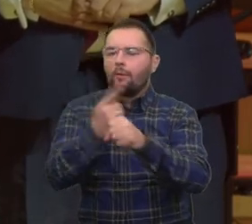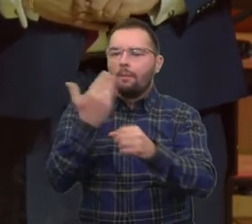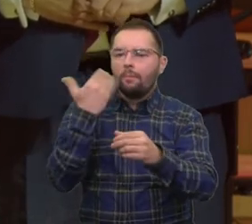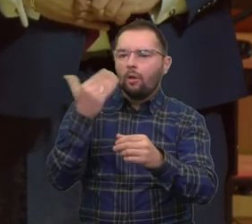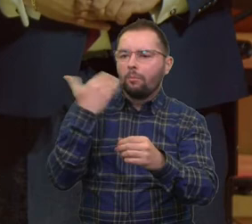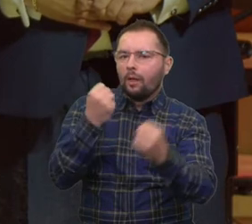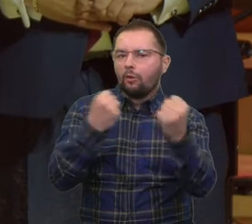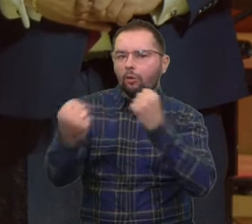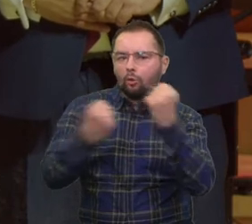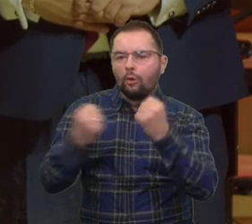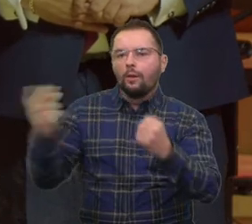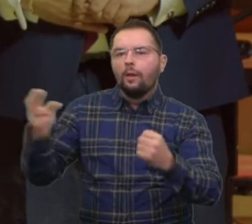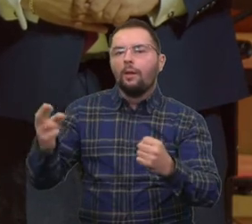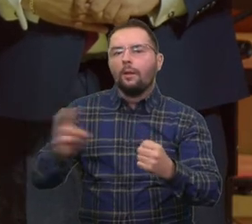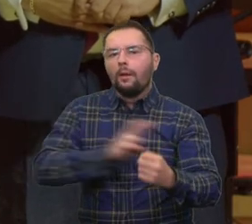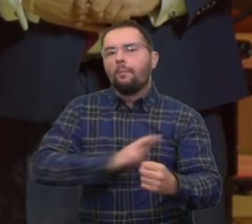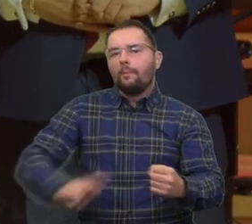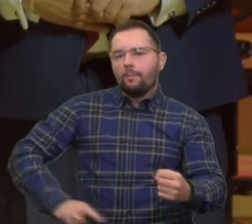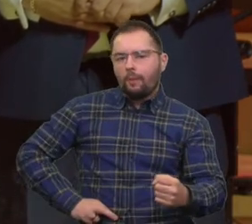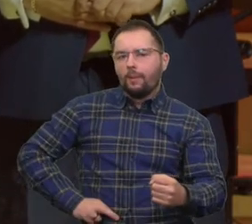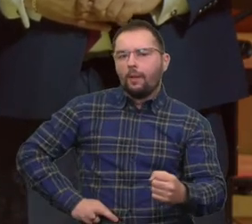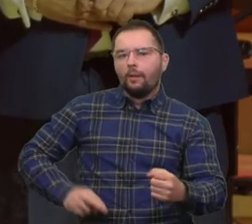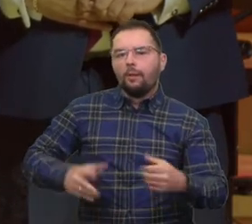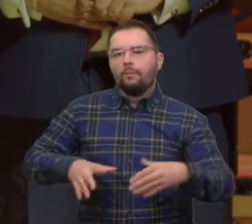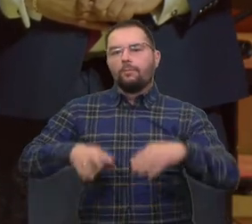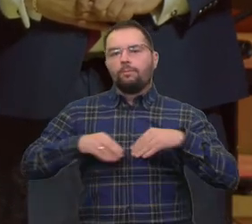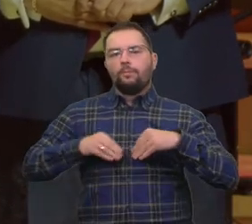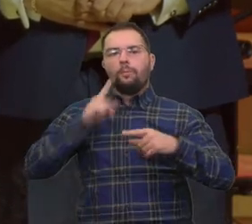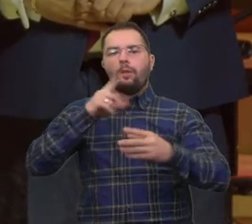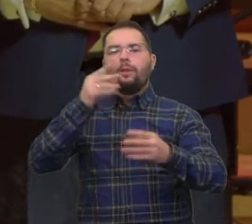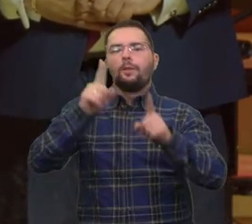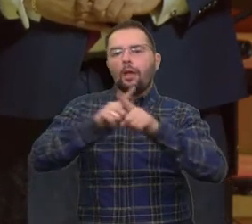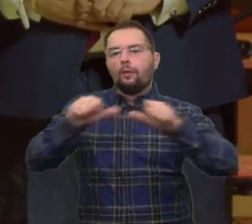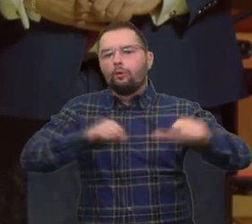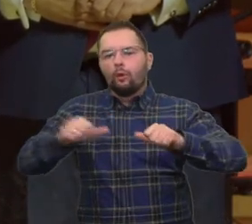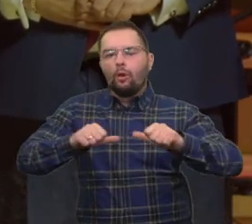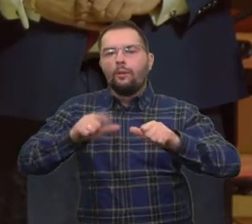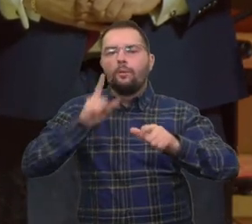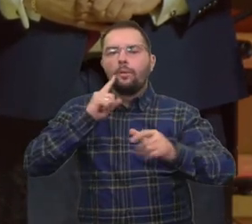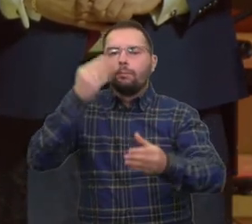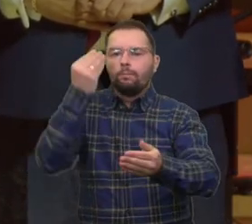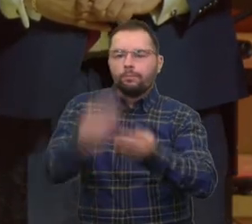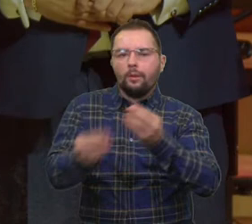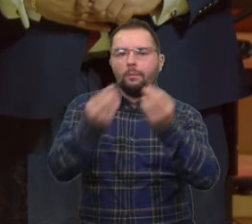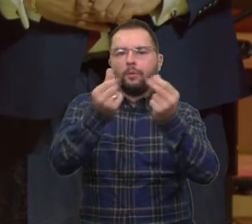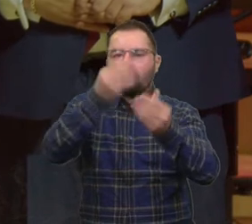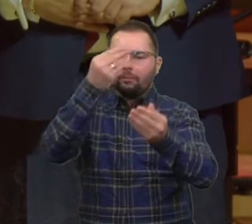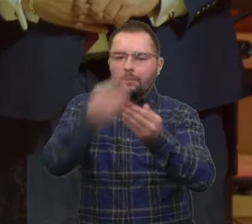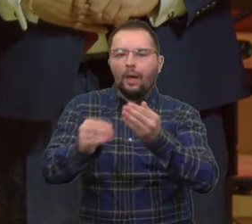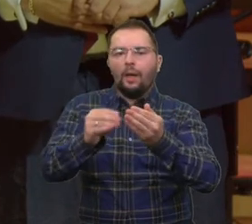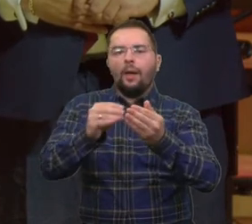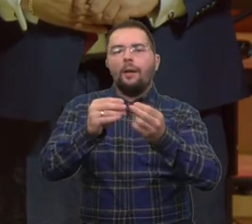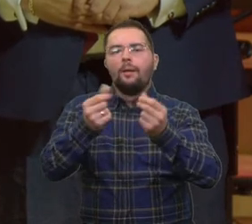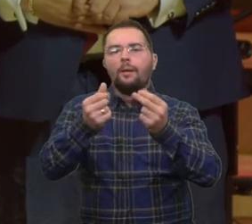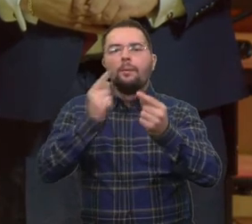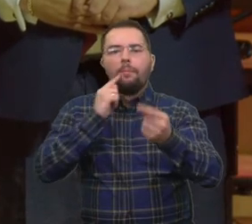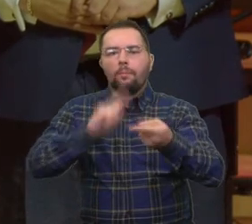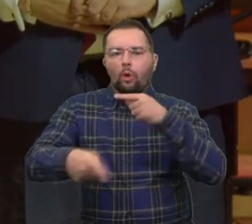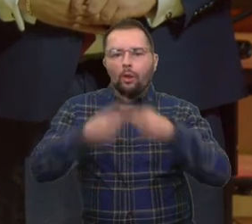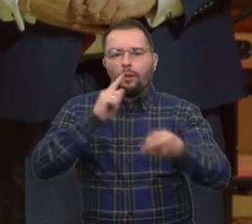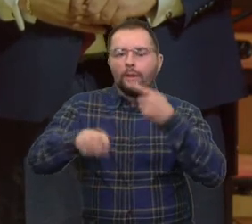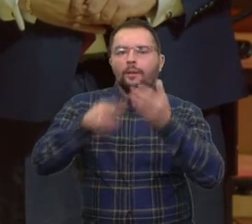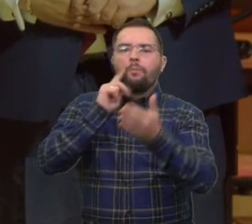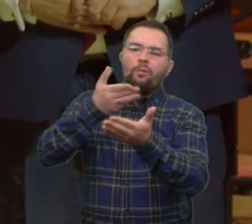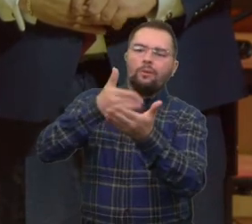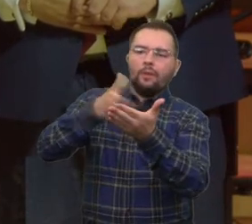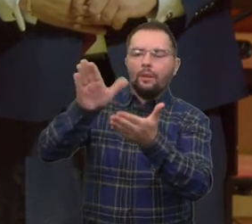trudna. Premier zapłacił za to swoją i cały rząd w zasadzie cenę polityczną. Natomiast o tyle było warto,